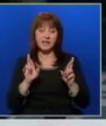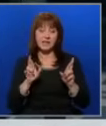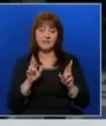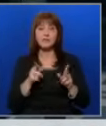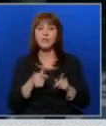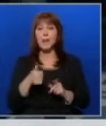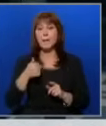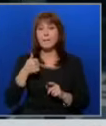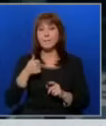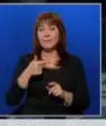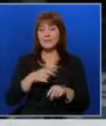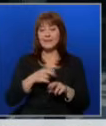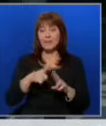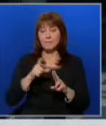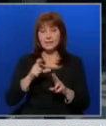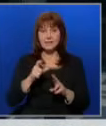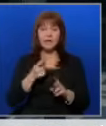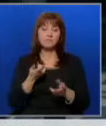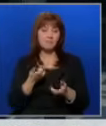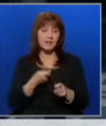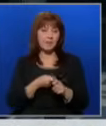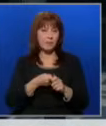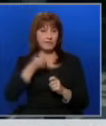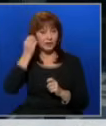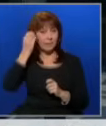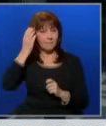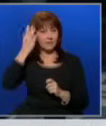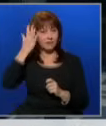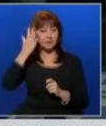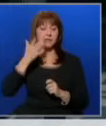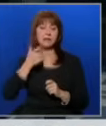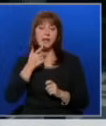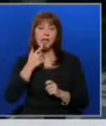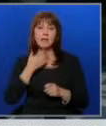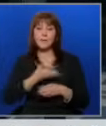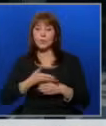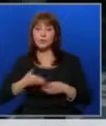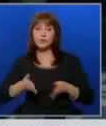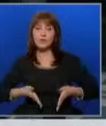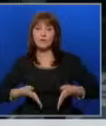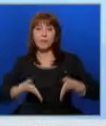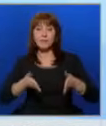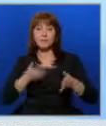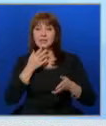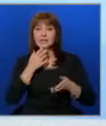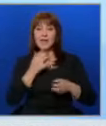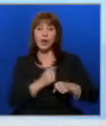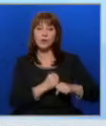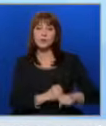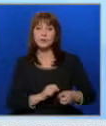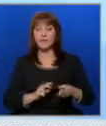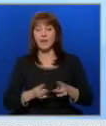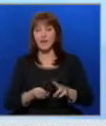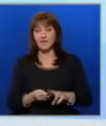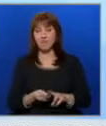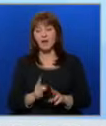въпреки тази ситуация, да прояви мъдростта да продължат по същия път към конституционна реформа. Чуйте коментарите. Не мога по никакъв